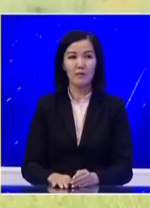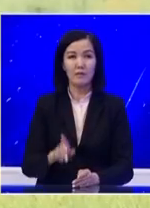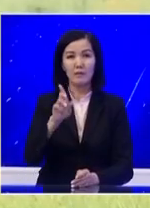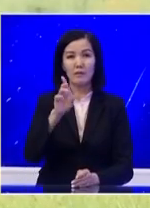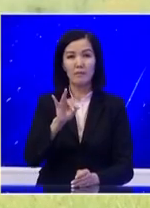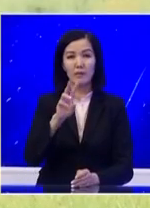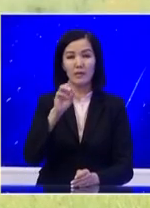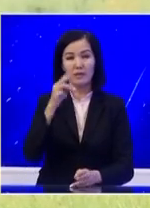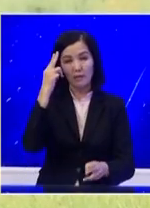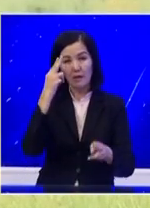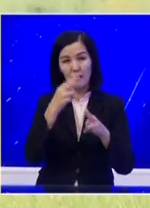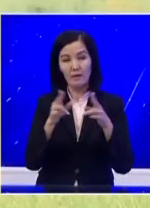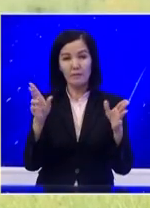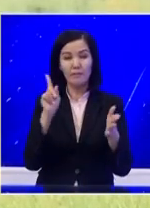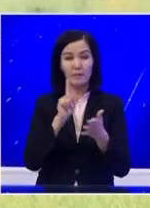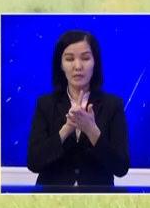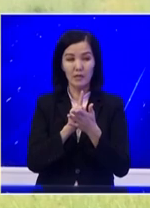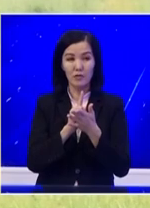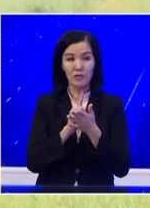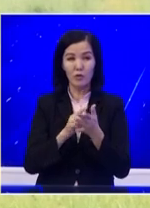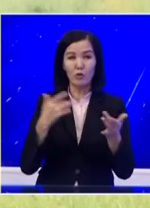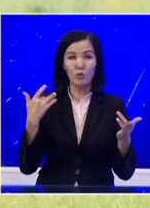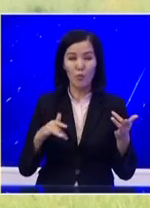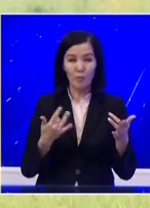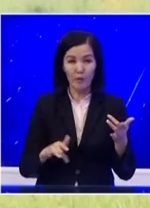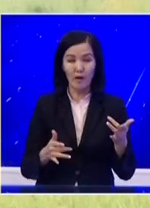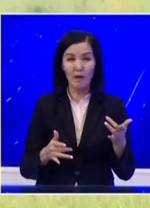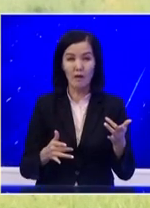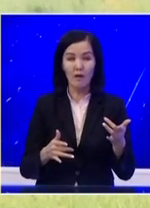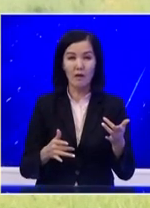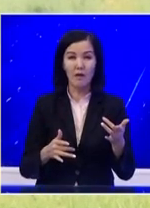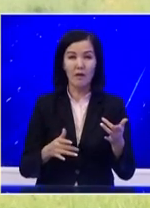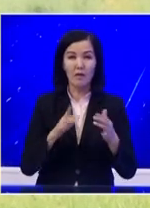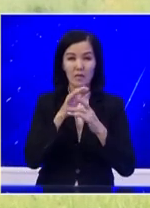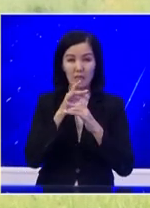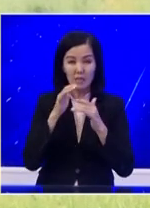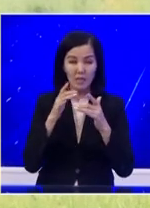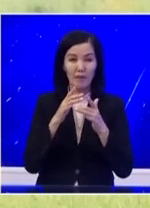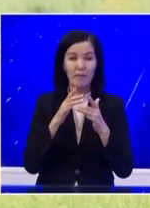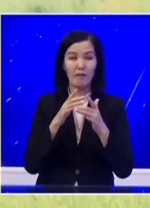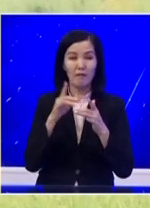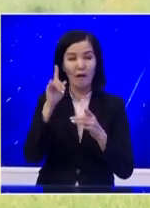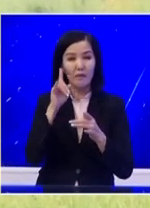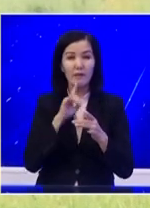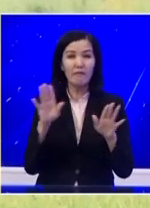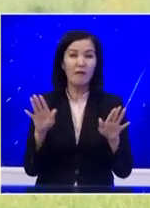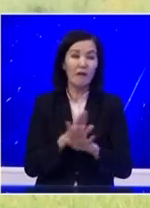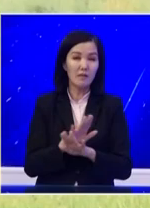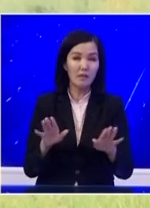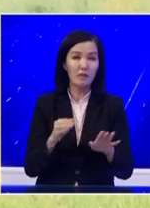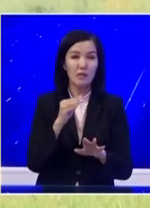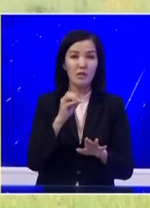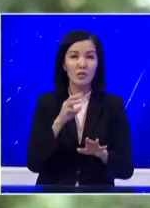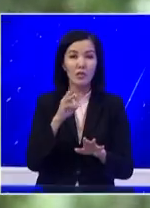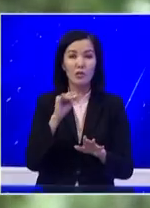жерінде міндетті түрде болса, домбыраның сырнаймен қазақтың әндерін, соның ішіндегі мынау жетісудың әндері